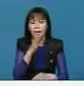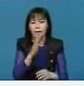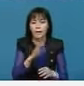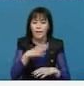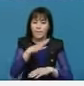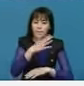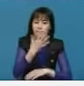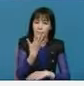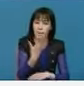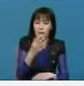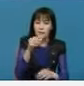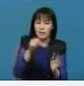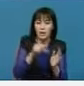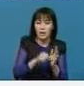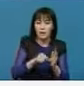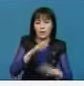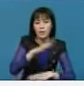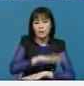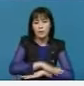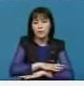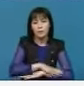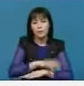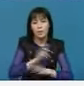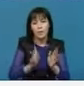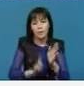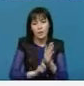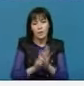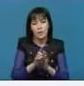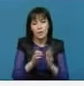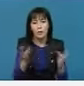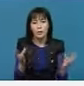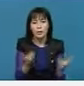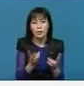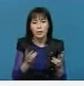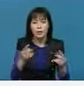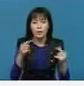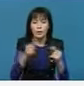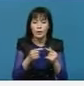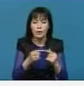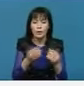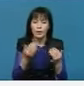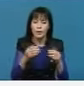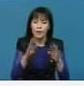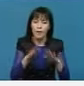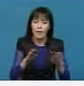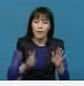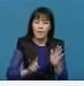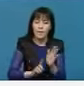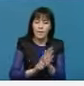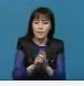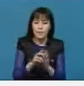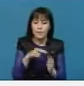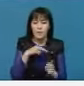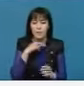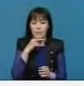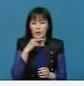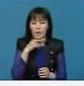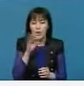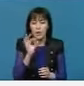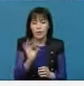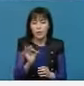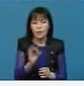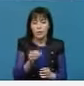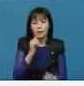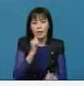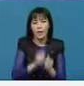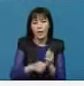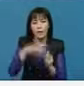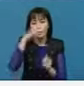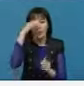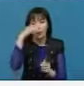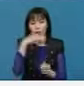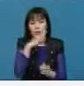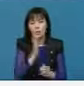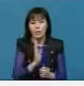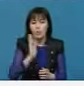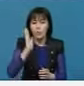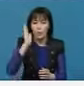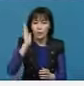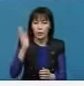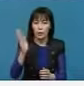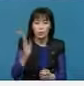5-ші сыныптан да қолға алыну керектігін көрсетеді. Яғни баланы бастан бақылаған жөн дейді мамандар. Әрбір атана ұрпағының болашағы